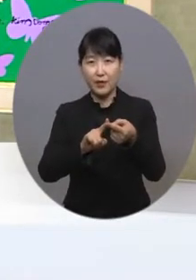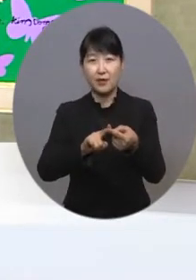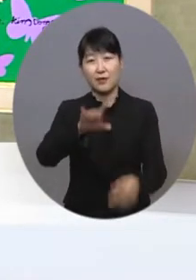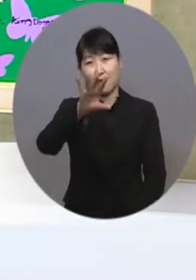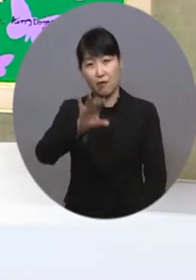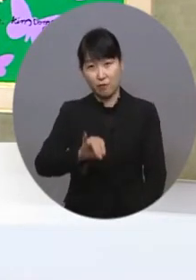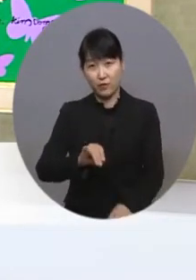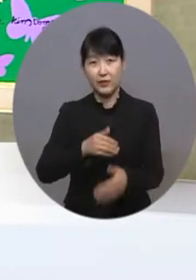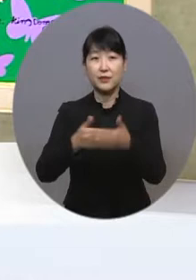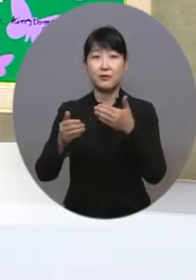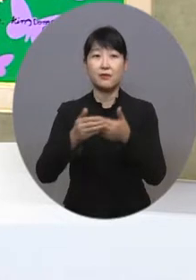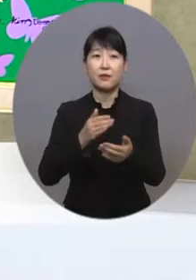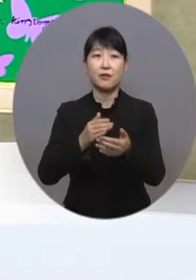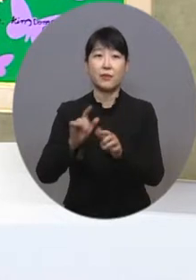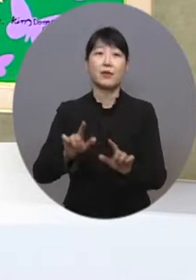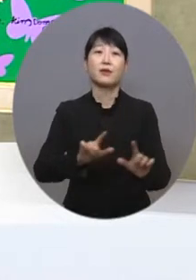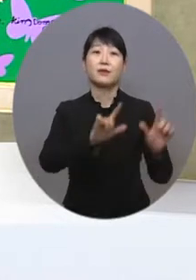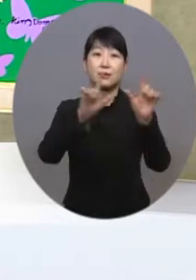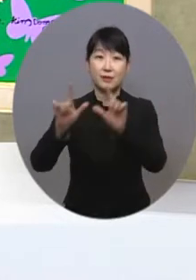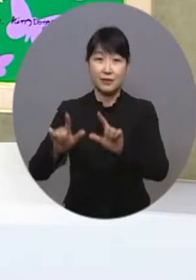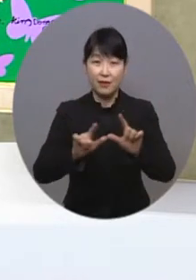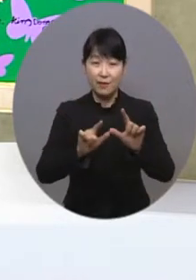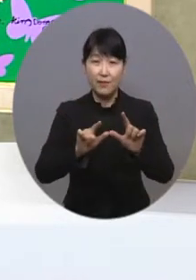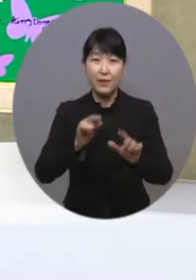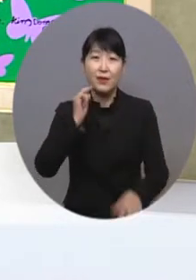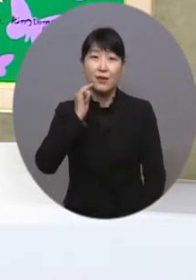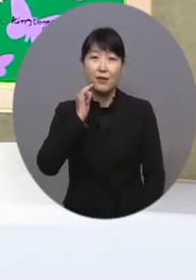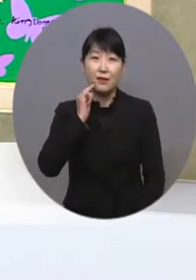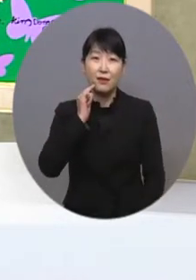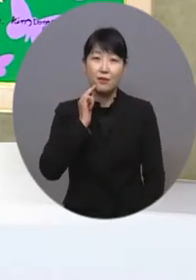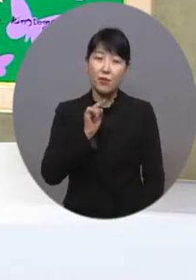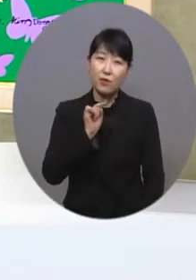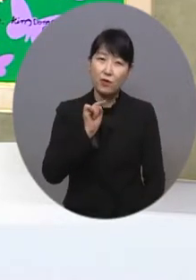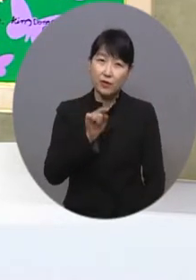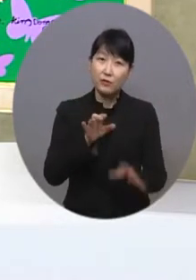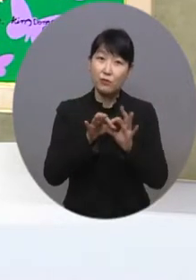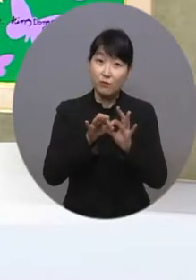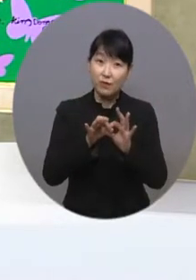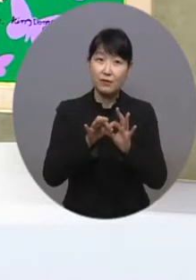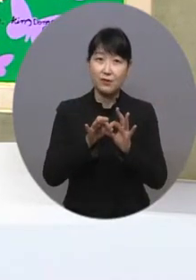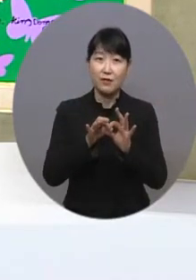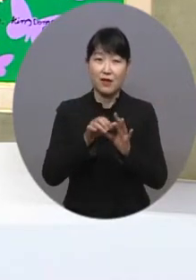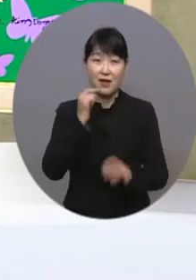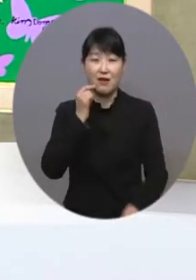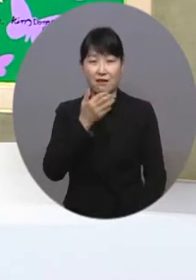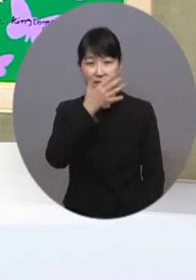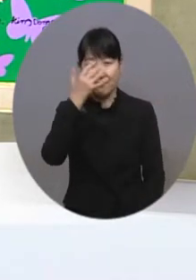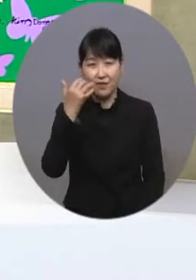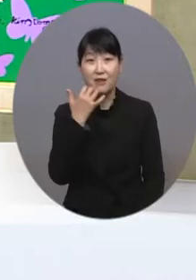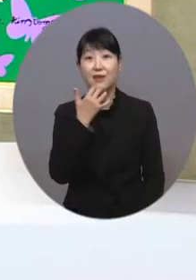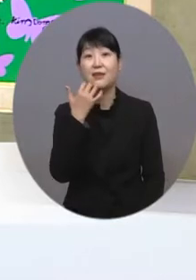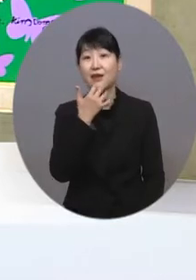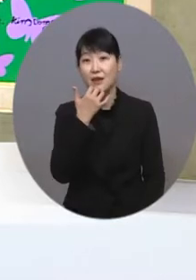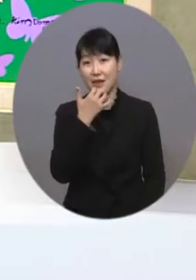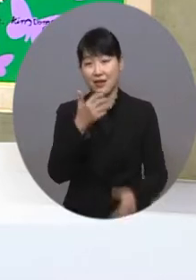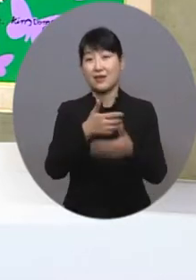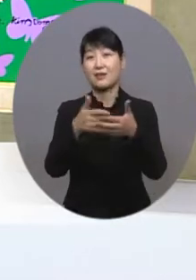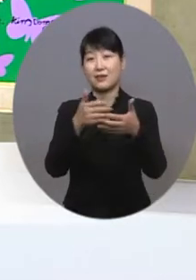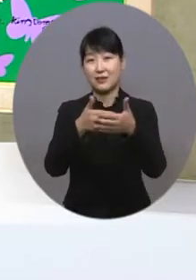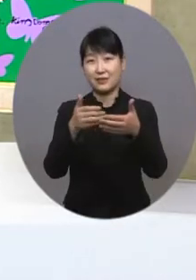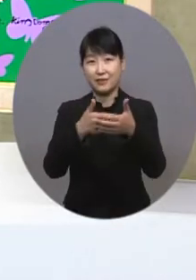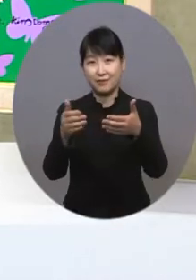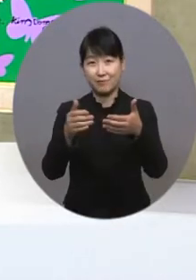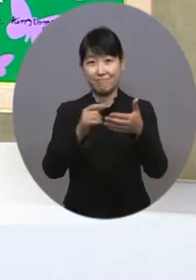어떤 체험적인 그런 이제 삶에서 이제 그게 이제 그 아름다운 색채로 그림으로